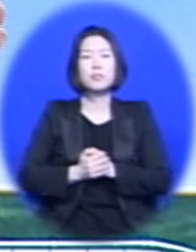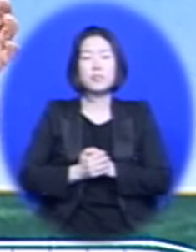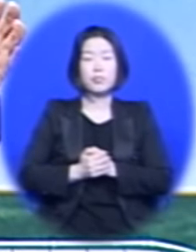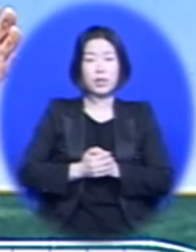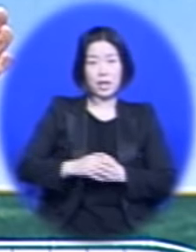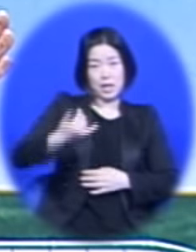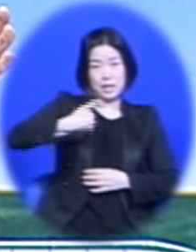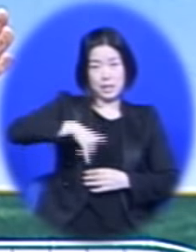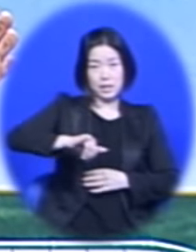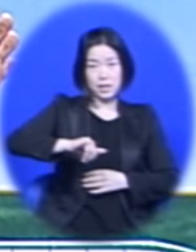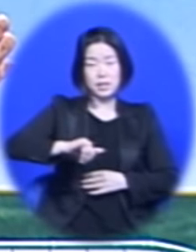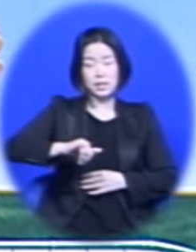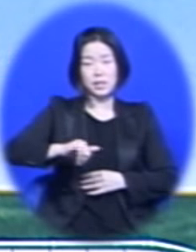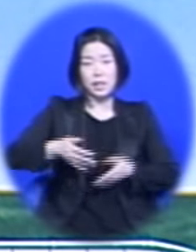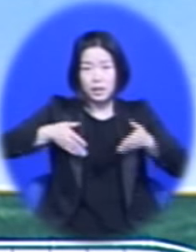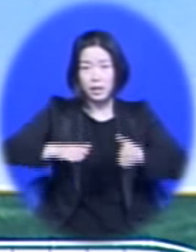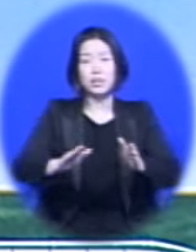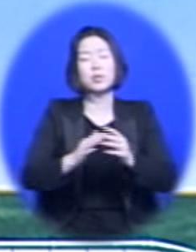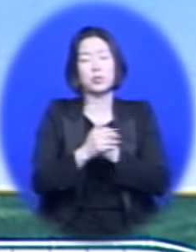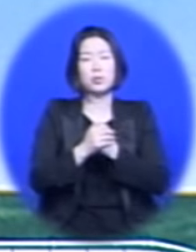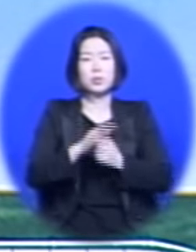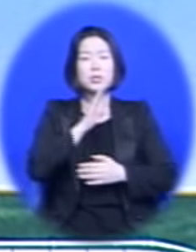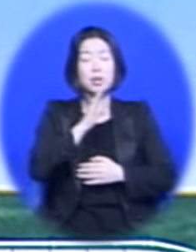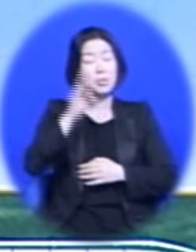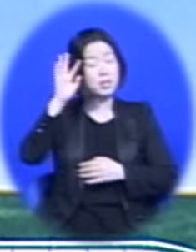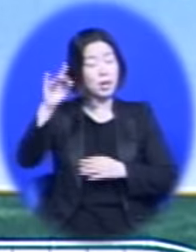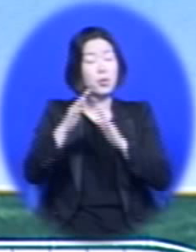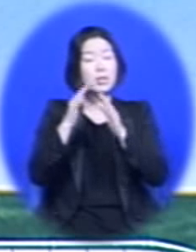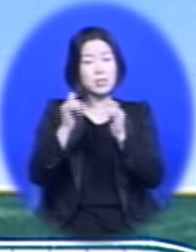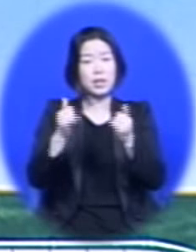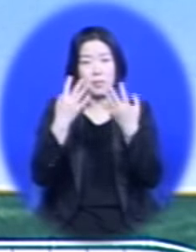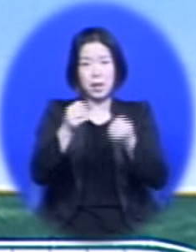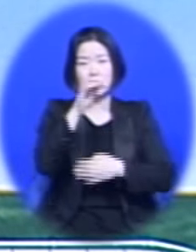자식을 낳는 것도 요즘에는 정말 사모하는 사람들이 많습니다.